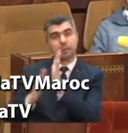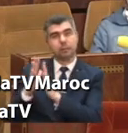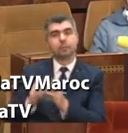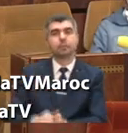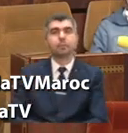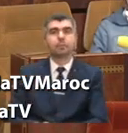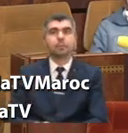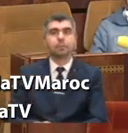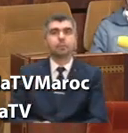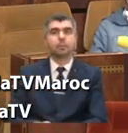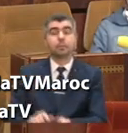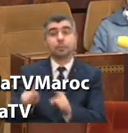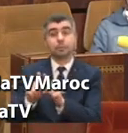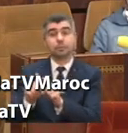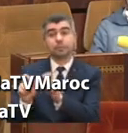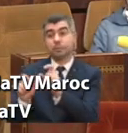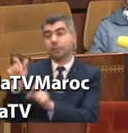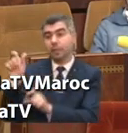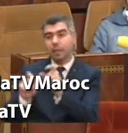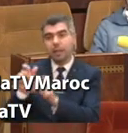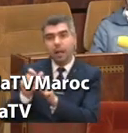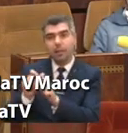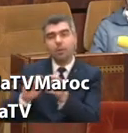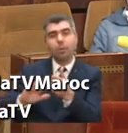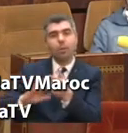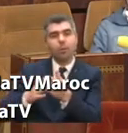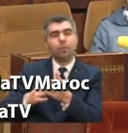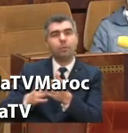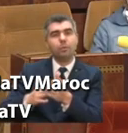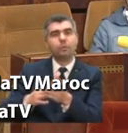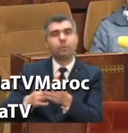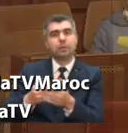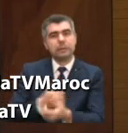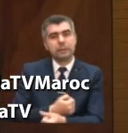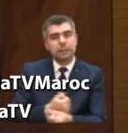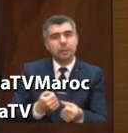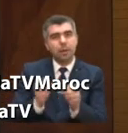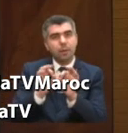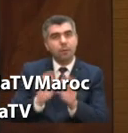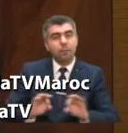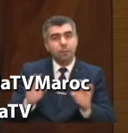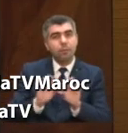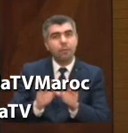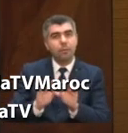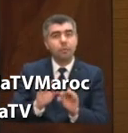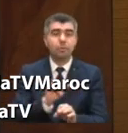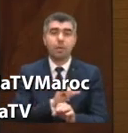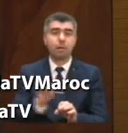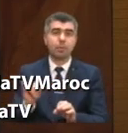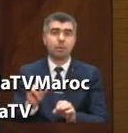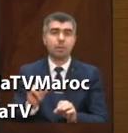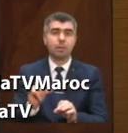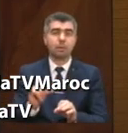بالنسبه للناس اللي ما كيستحقوا اللي نتوما هضرتوا على شي وحده منهم هادو ما استفدوش اصلا، ما عندنا حتى شي تدبير غناخذوه معاهم لان ما